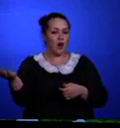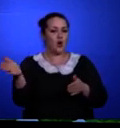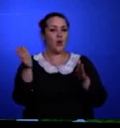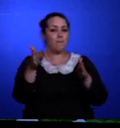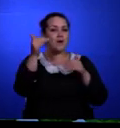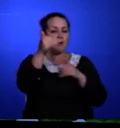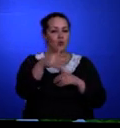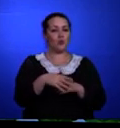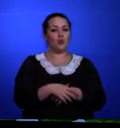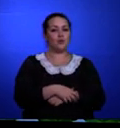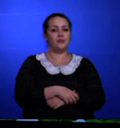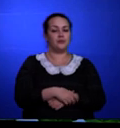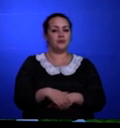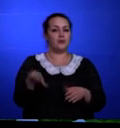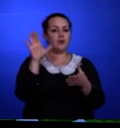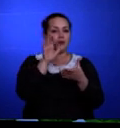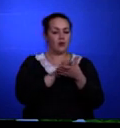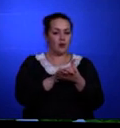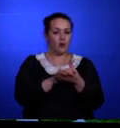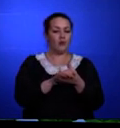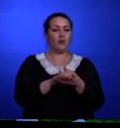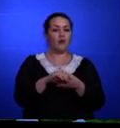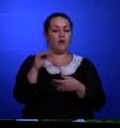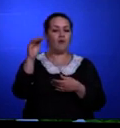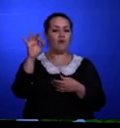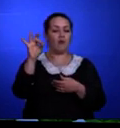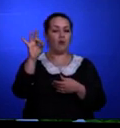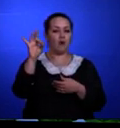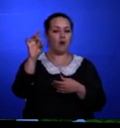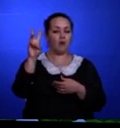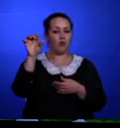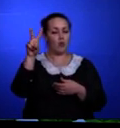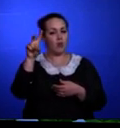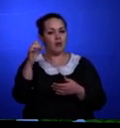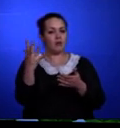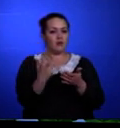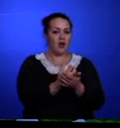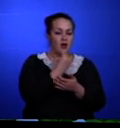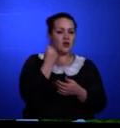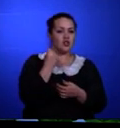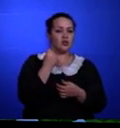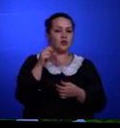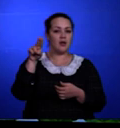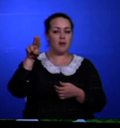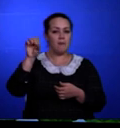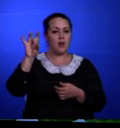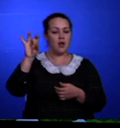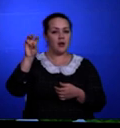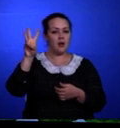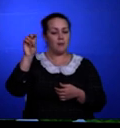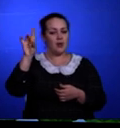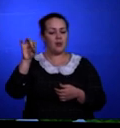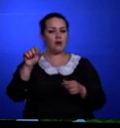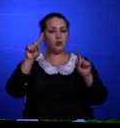мы сами знакома уже с формулы нахождения периметра а теперь мы раскроем